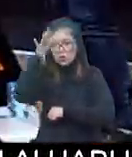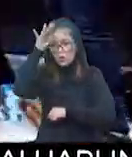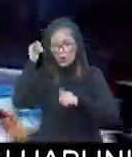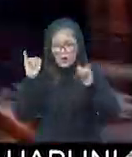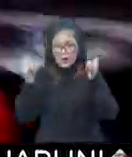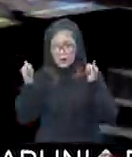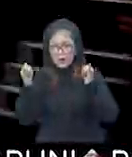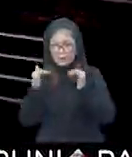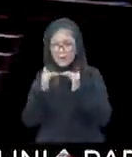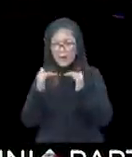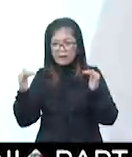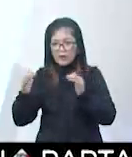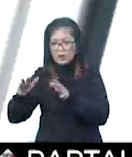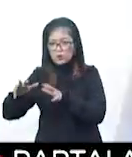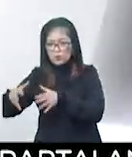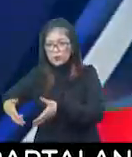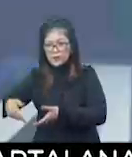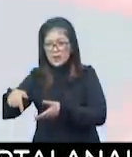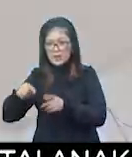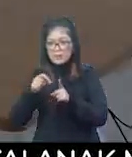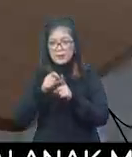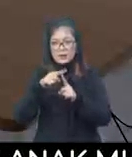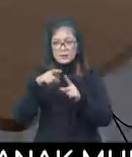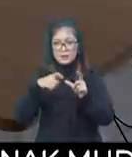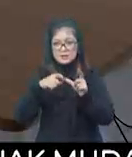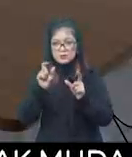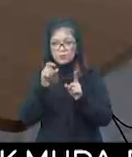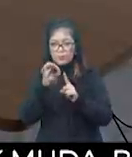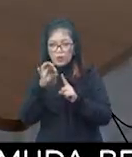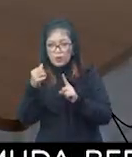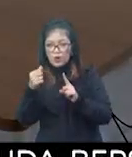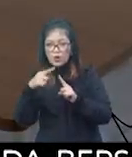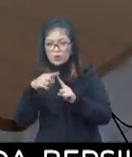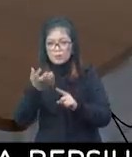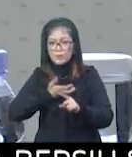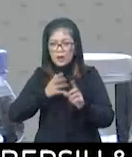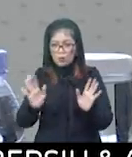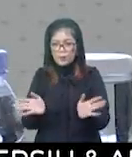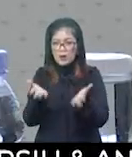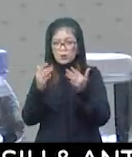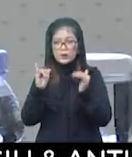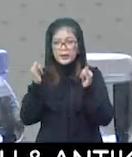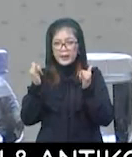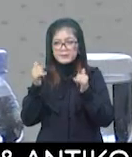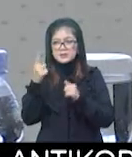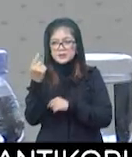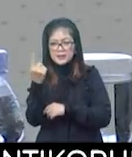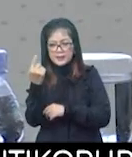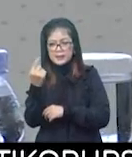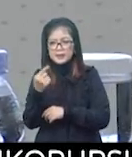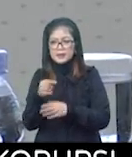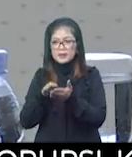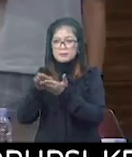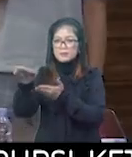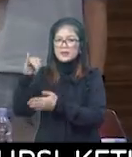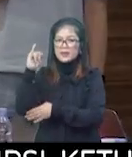dunia. Kini PT eSports Star Indonesia berencana membangun game sendiri buatan anak bangsa yang akan mendunia. Games PT